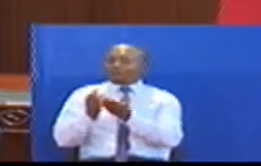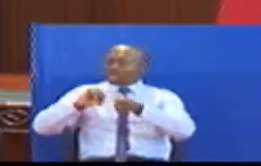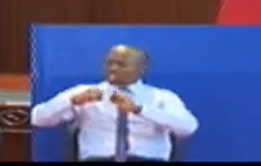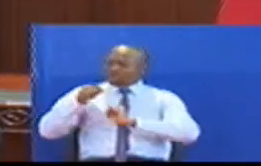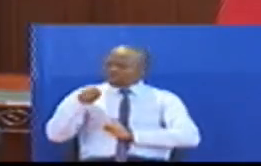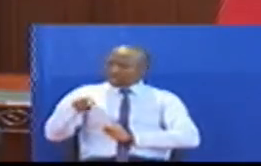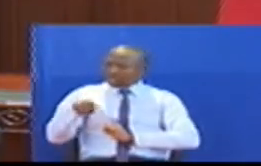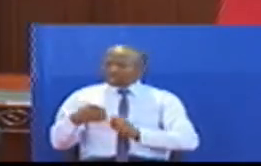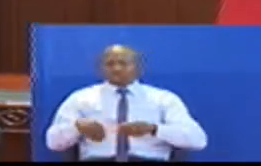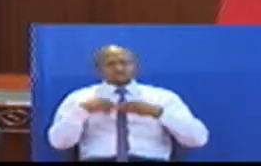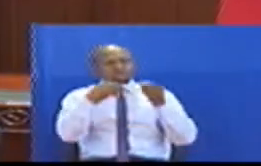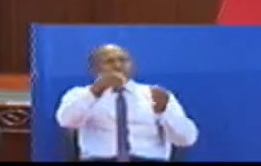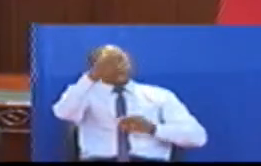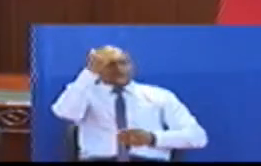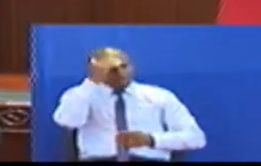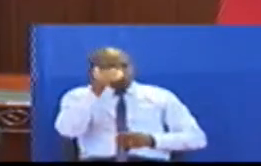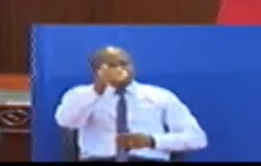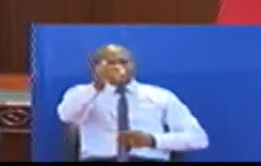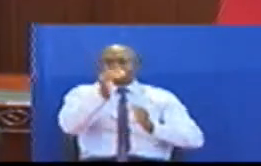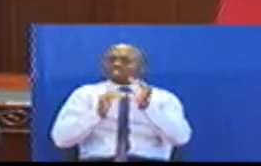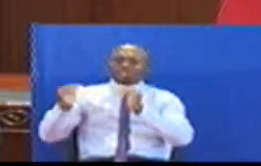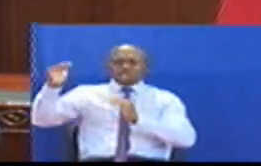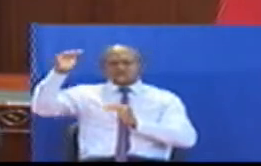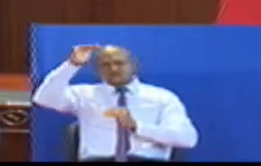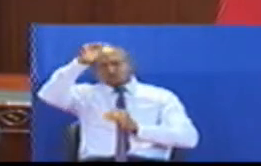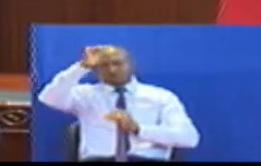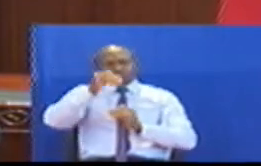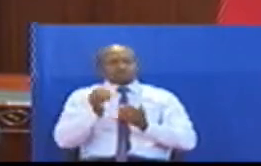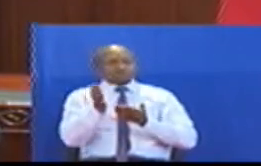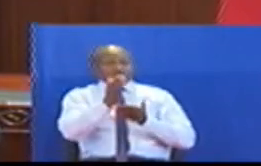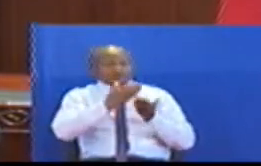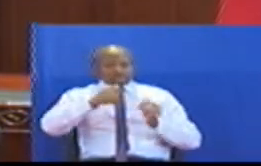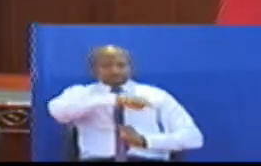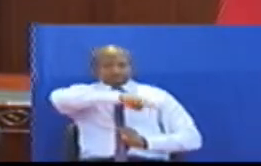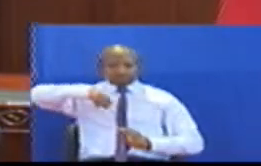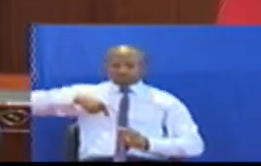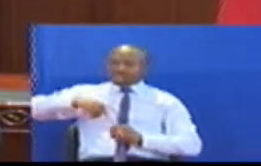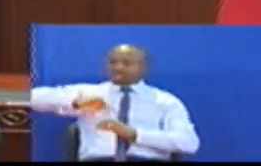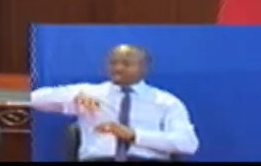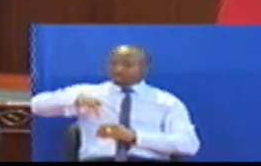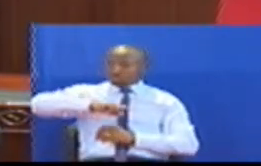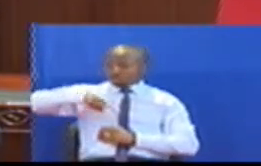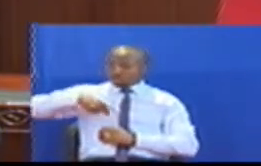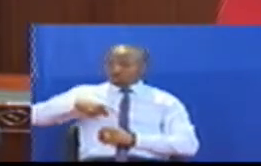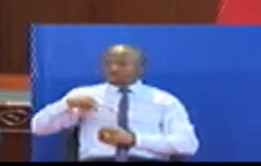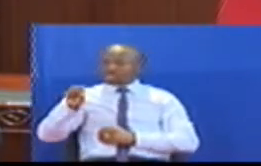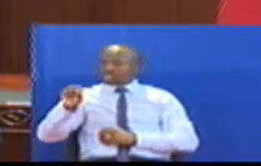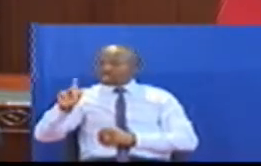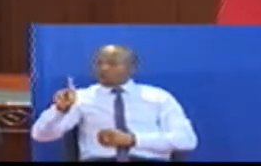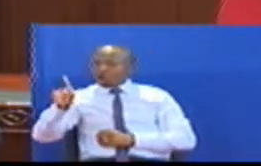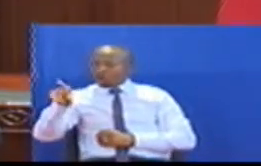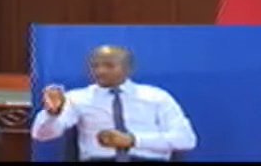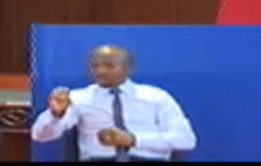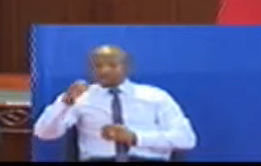aipe kipaumbele cha juu kabisa kwa upande wetu sisi katika jimbo la Sikonge na mkoa wa Tabora, ili